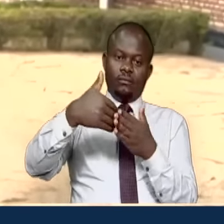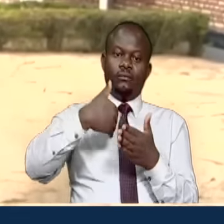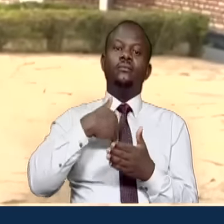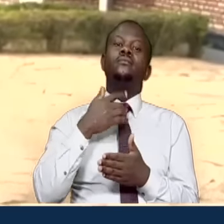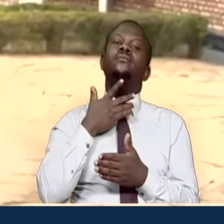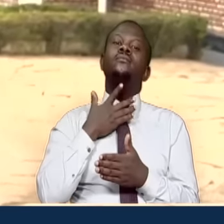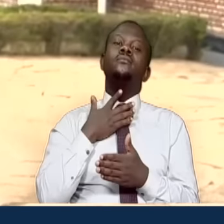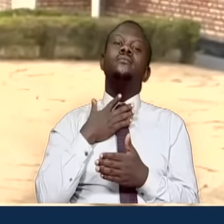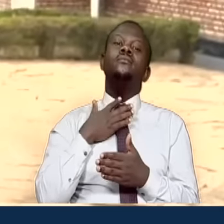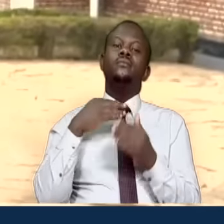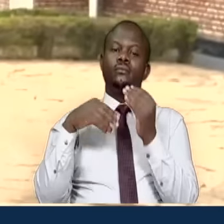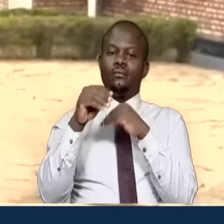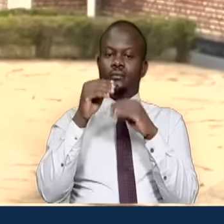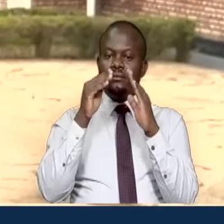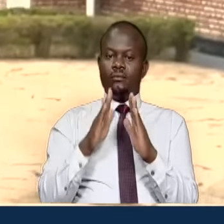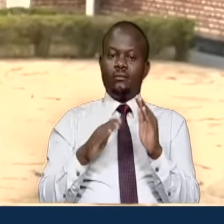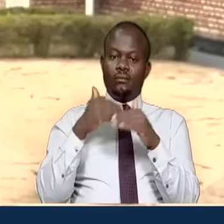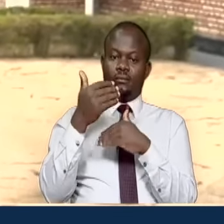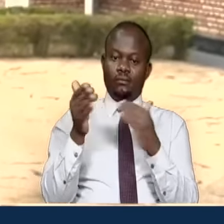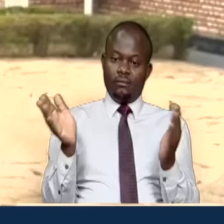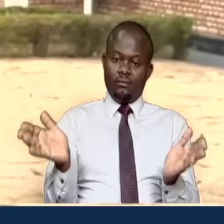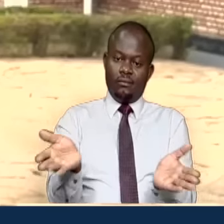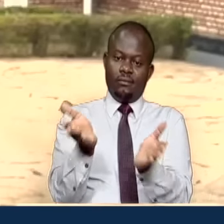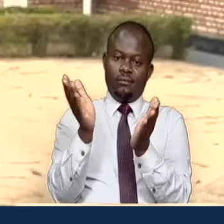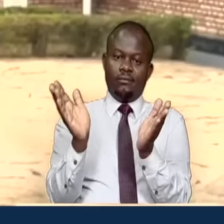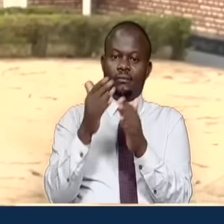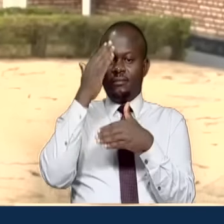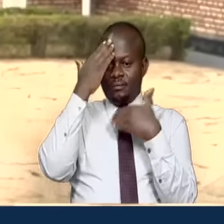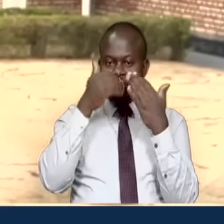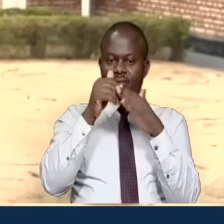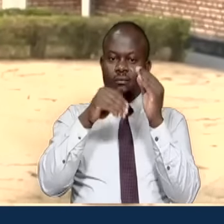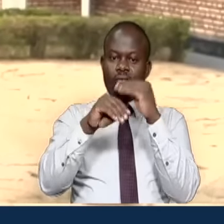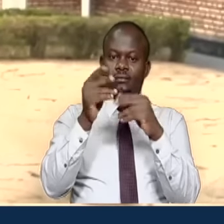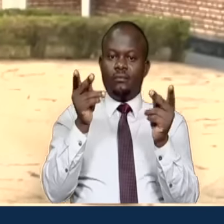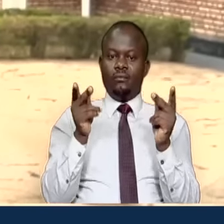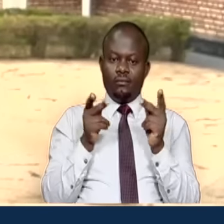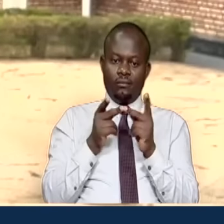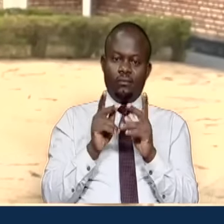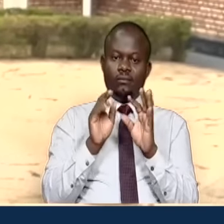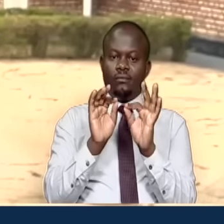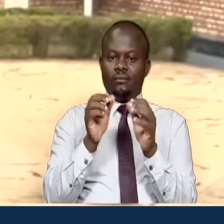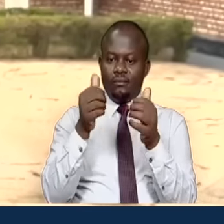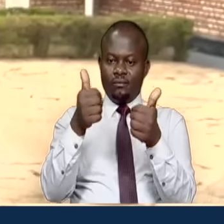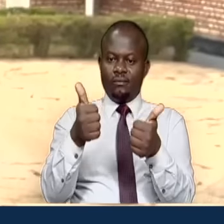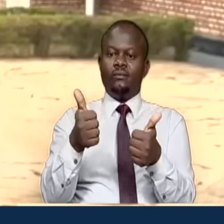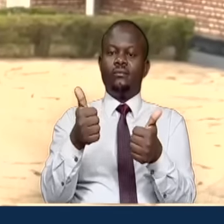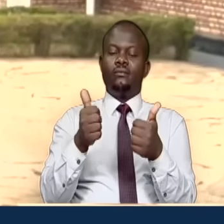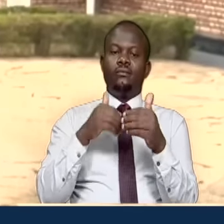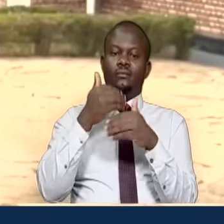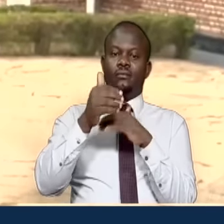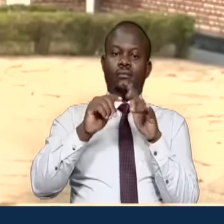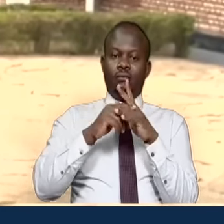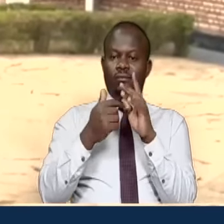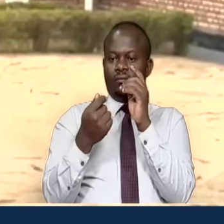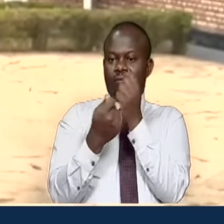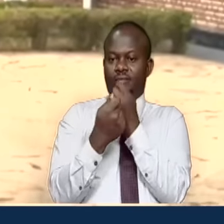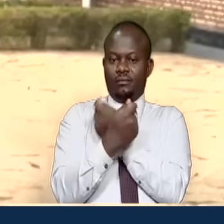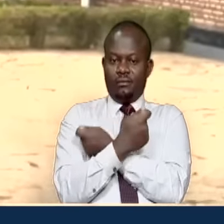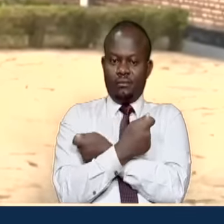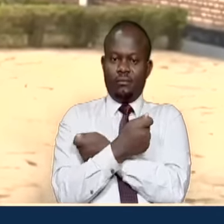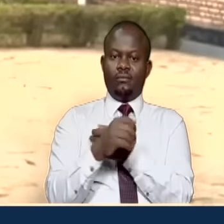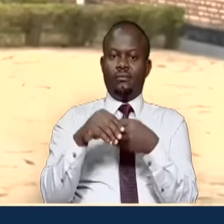yo gucuruza. Tubashishikariza kugira ngo bacururize ahantu heza, batangira kuvugurura no